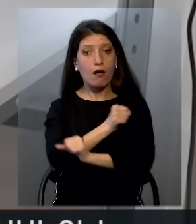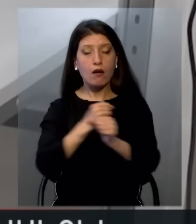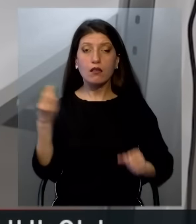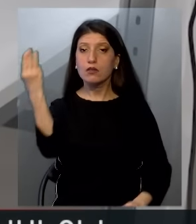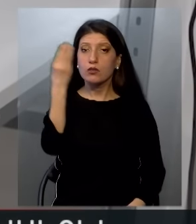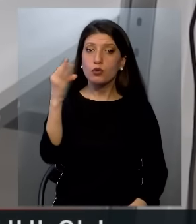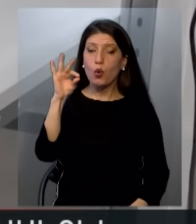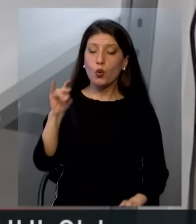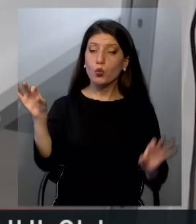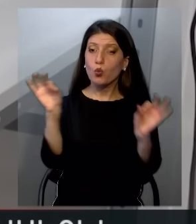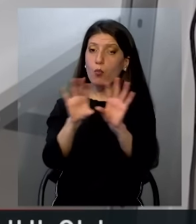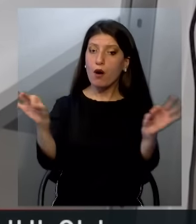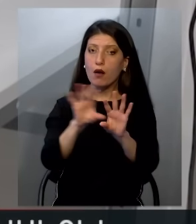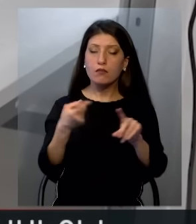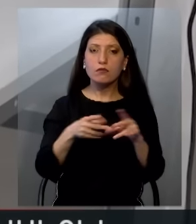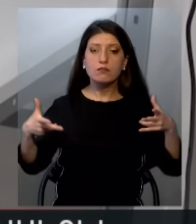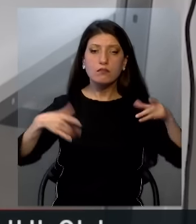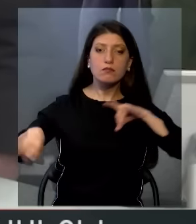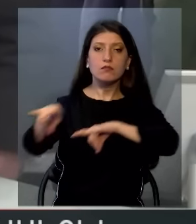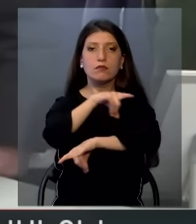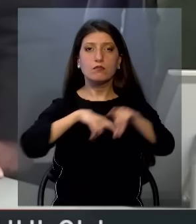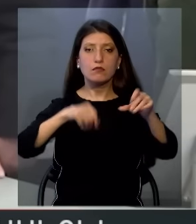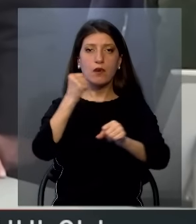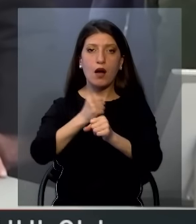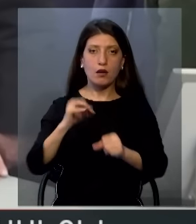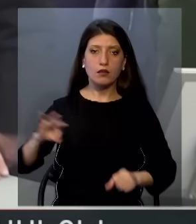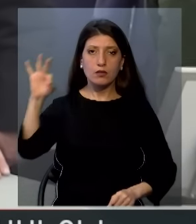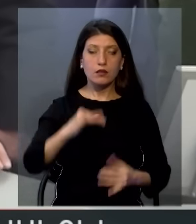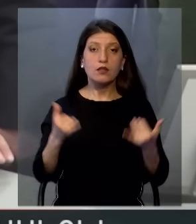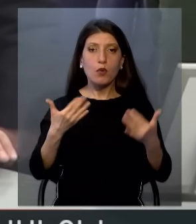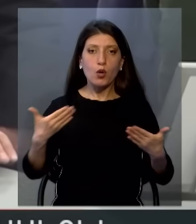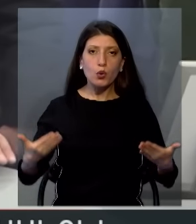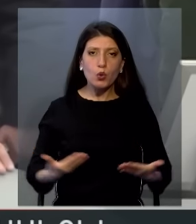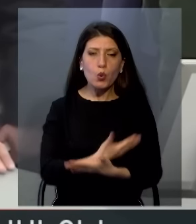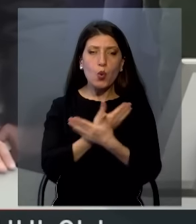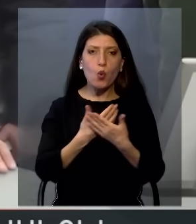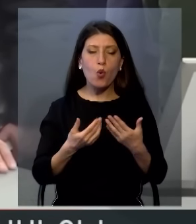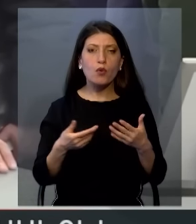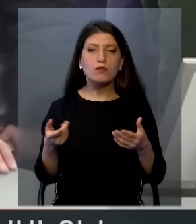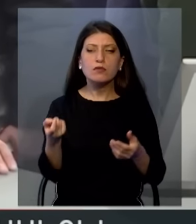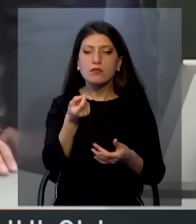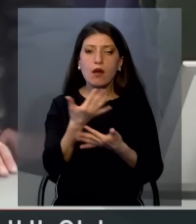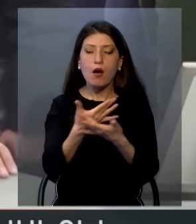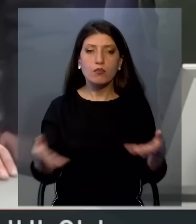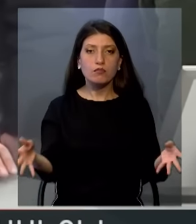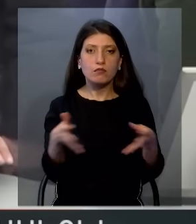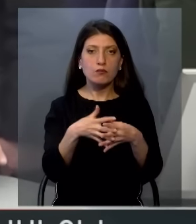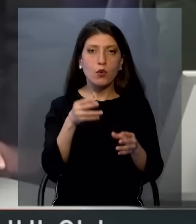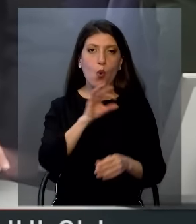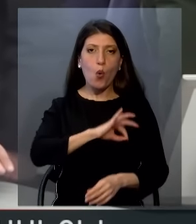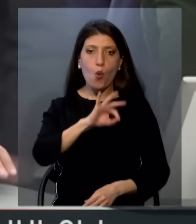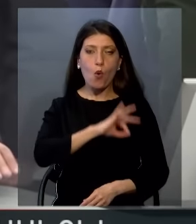Շոյգուին զեկուցել են, որ անոթաչու թռչող սարքերի արտադրության համար հիմա նոր կոմպոզիտային նյութեր են օգտագործում, որոնք զգալիորեն մեծացնում